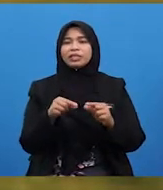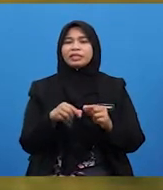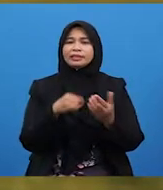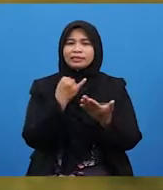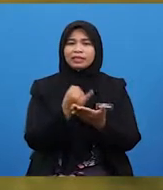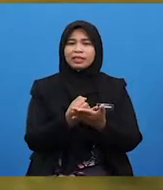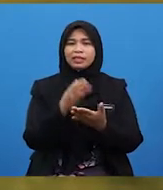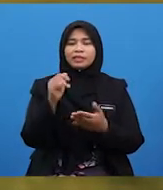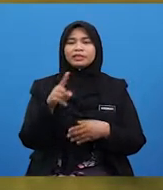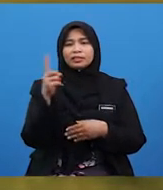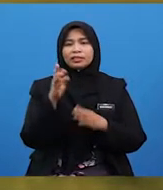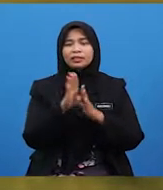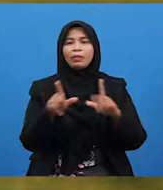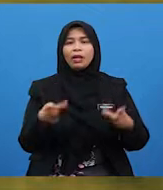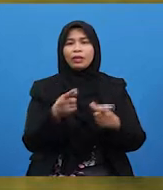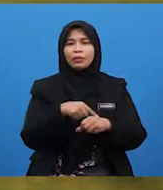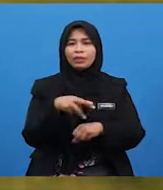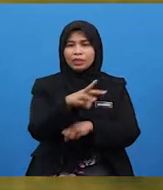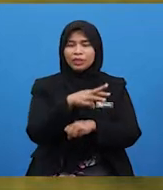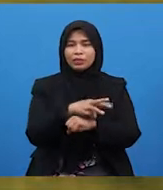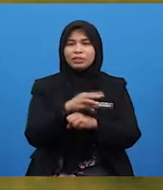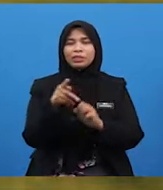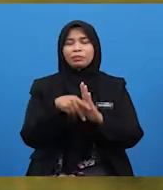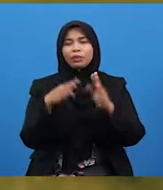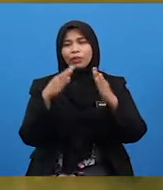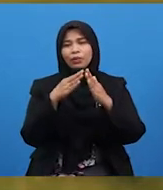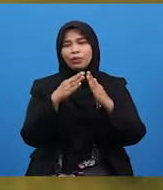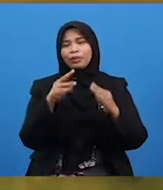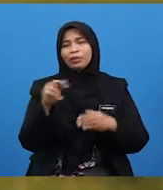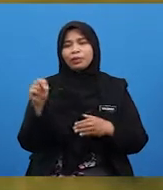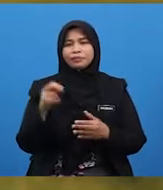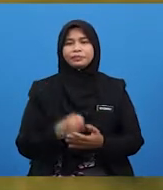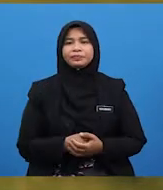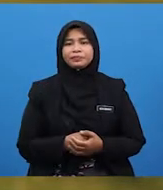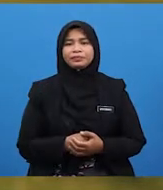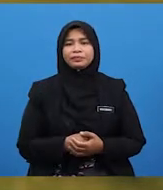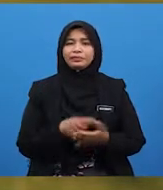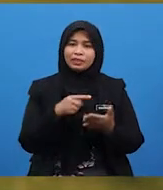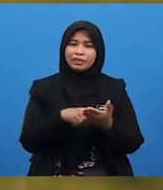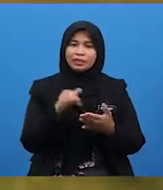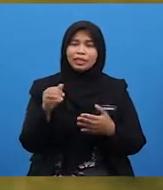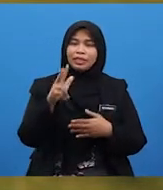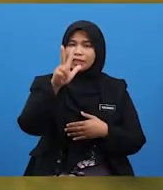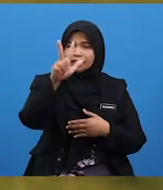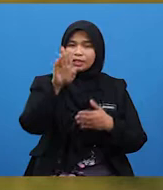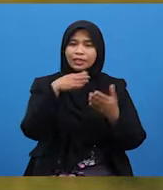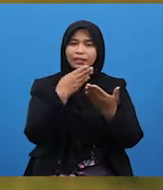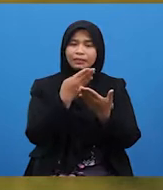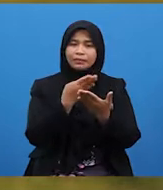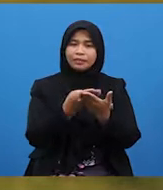biasa berlaku di kawasan perumahan. Baik, itulah tiga kebaikan menyayangi jiran